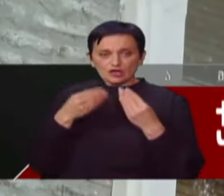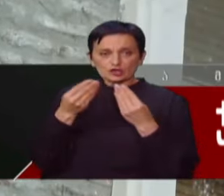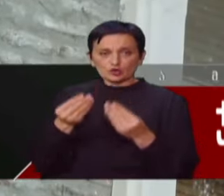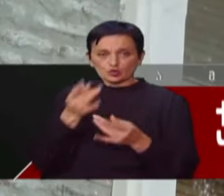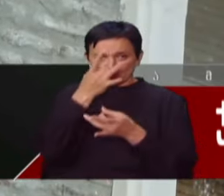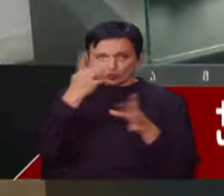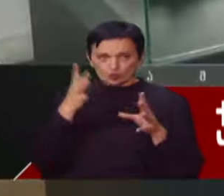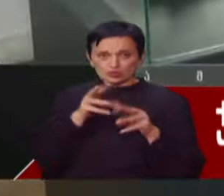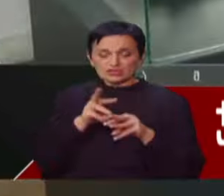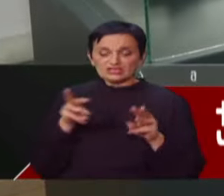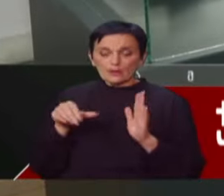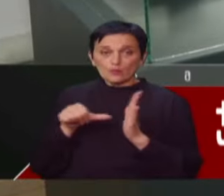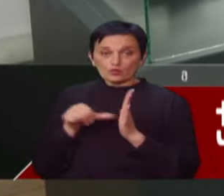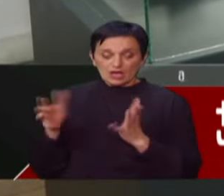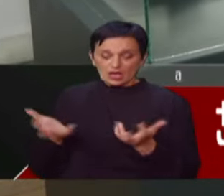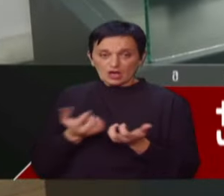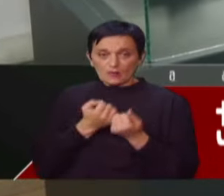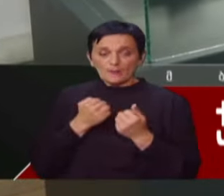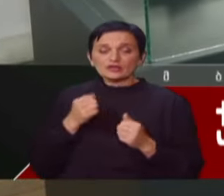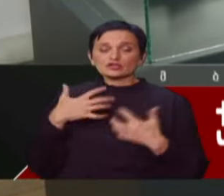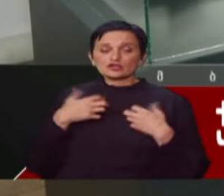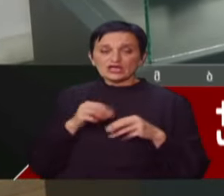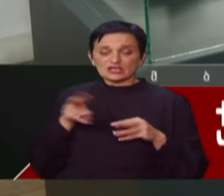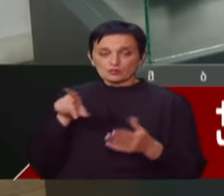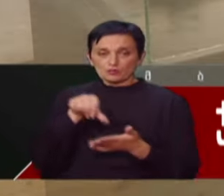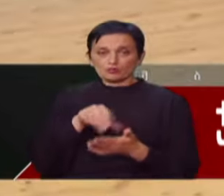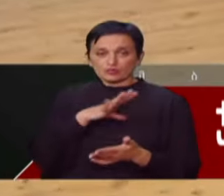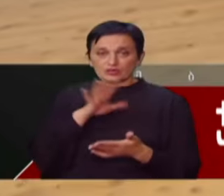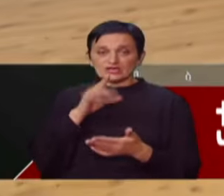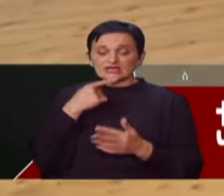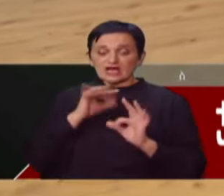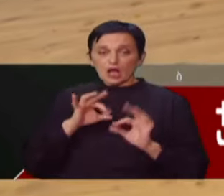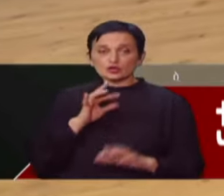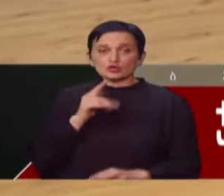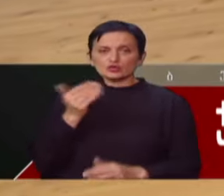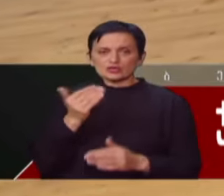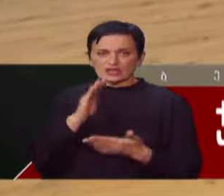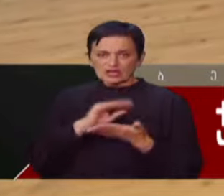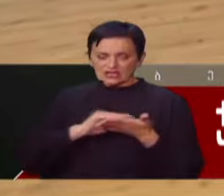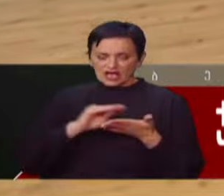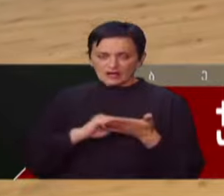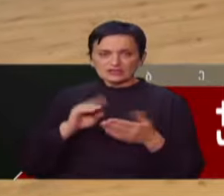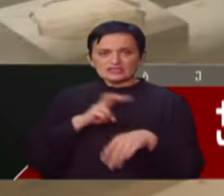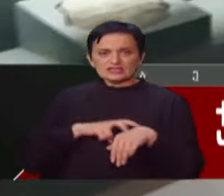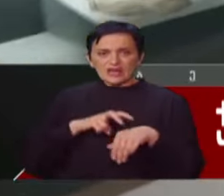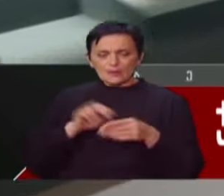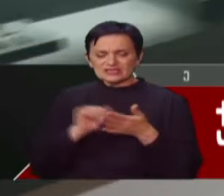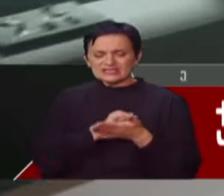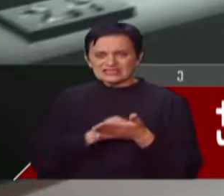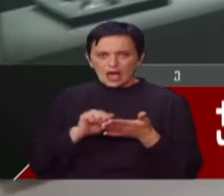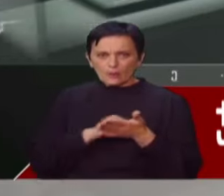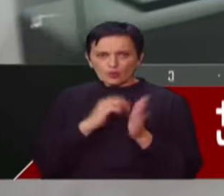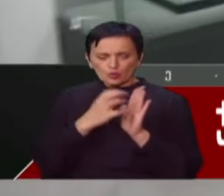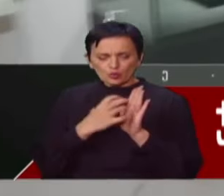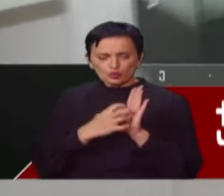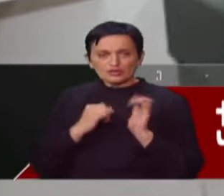კულტურის სამინისტროს დახმარებით მოიძია. მუზეუმში ჯანდაცვის მინისტრი იმყოფებოდა, მისი განცხადებით გრიგოლ მუხაძის ხელნაწერები, სამედიცინო სახის საბუთები და ბროშურები